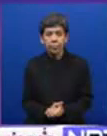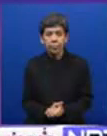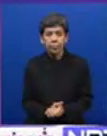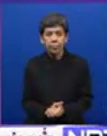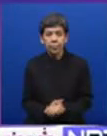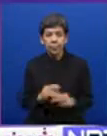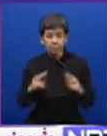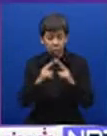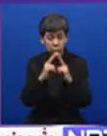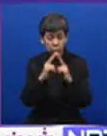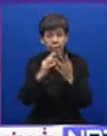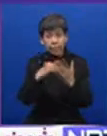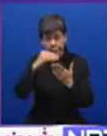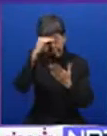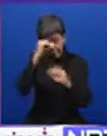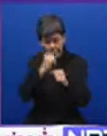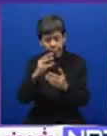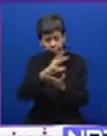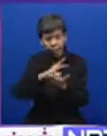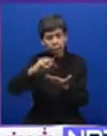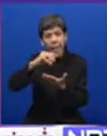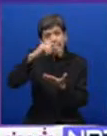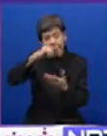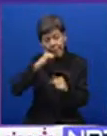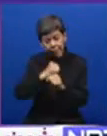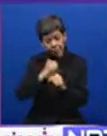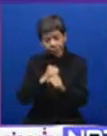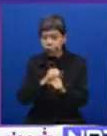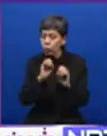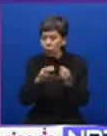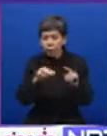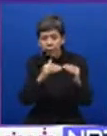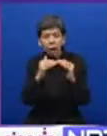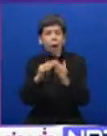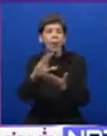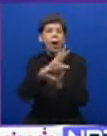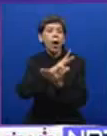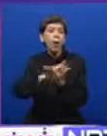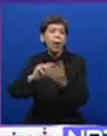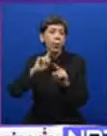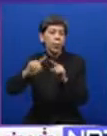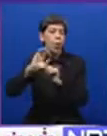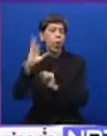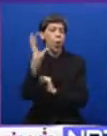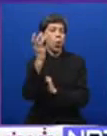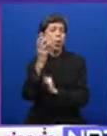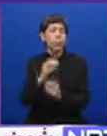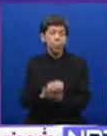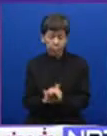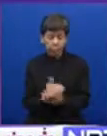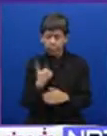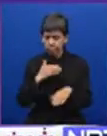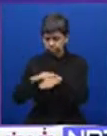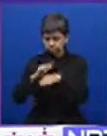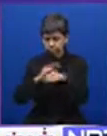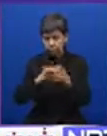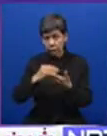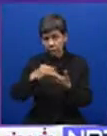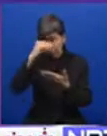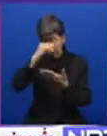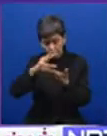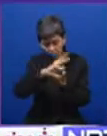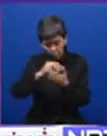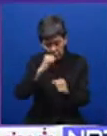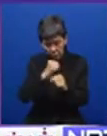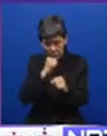กระทรวงศึกษาธิการเร่งผลักดันมหาวิทยาลัยของไทยให้มีคุณภาพเทียบเท่ามหาวิทยาลัยชั้นนำระดับโลกนะครับพร้อมกำชับให้สถานศึกษานั้น